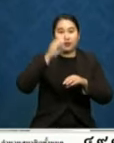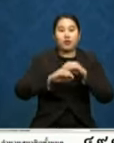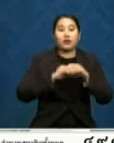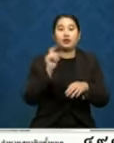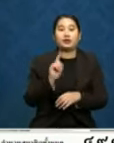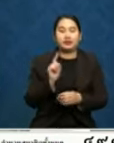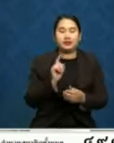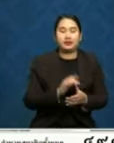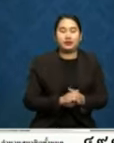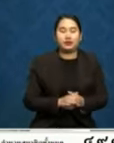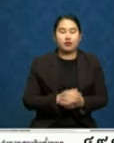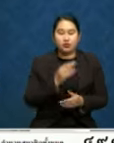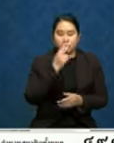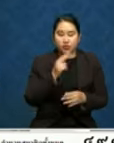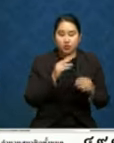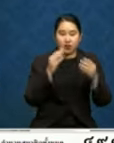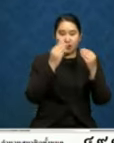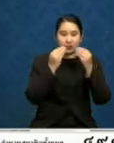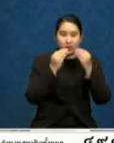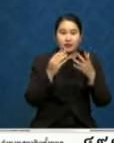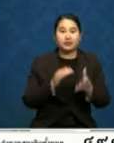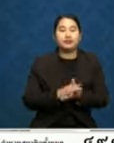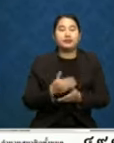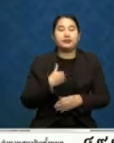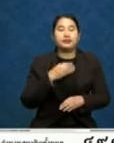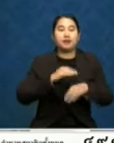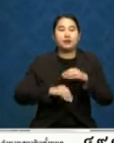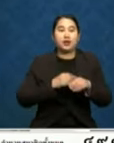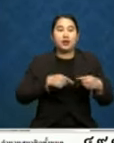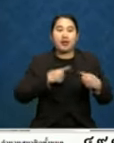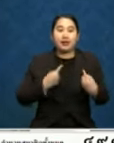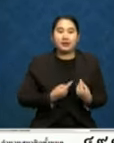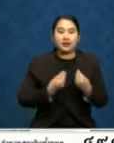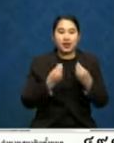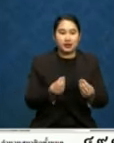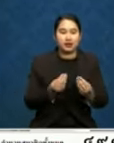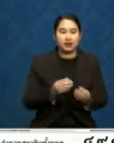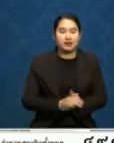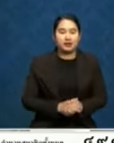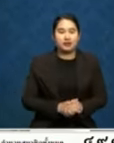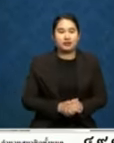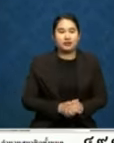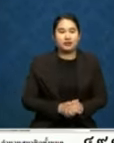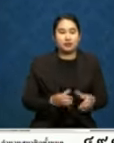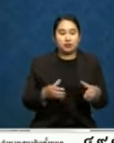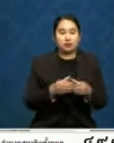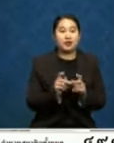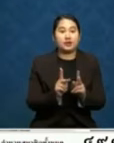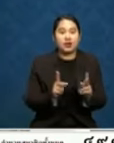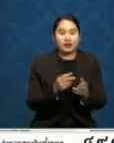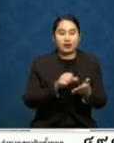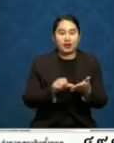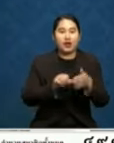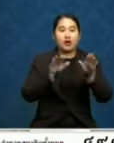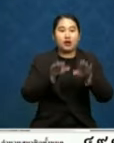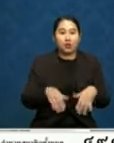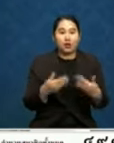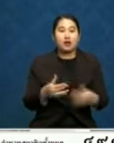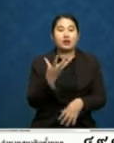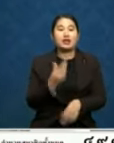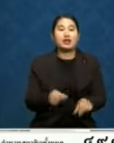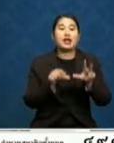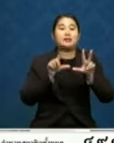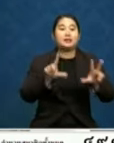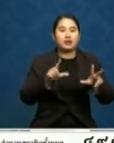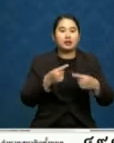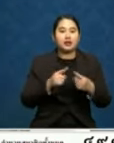ไปเรื่องของที่มันทับซ้อนอีกโครงการนึงก็คือโครงการกำลังใจนะครับซึ่งกรรมาธิการเนี่ยได้ปรับลดมาแล้ว3ล้านแต่ผมก็คิดว่